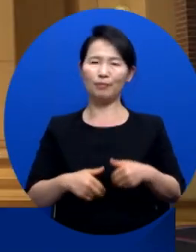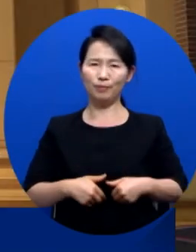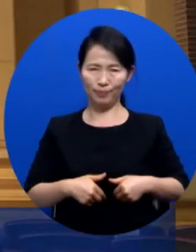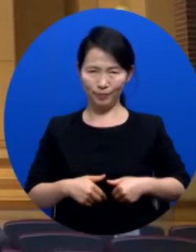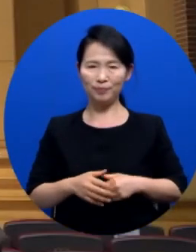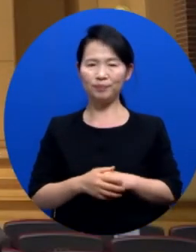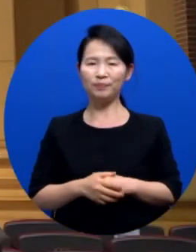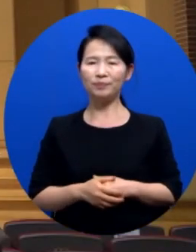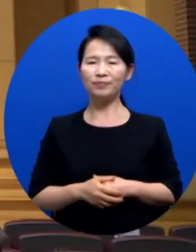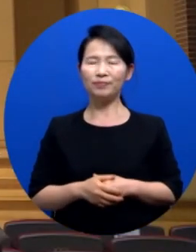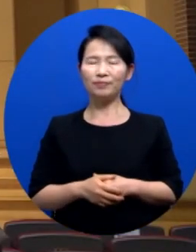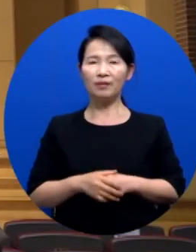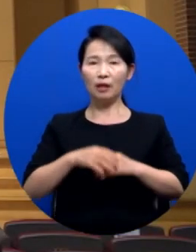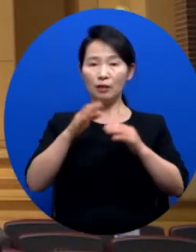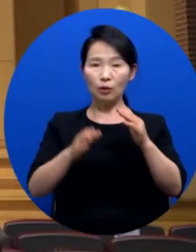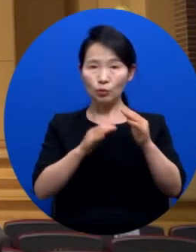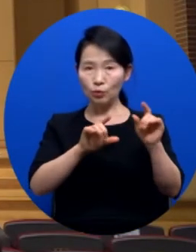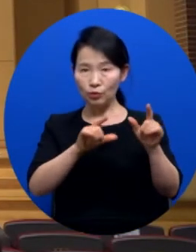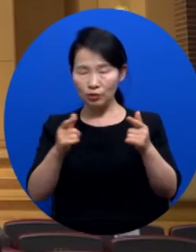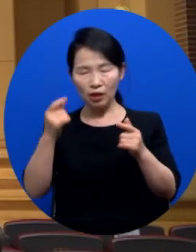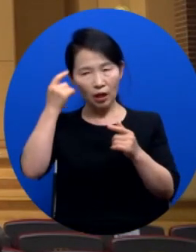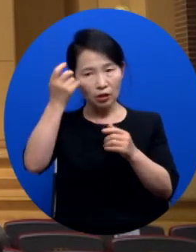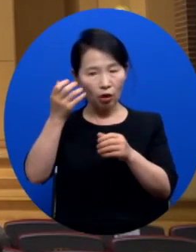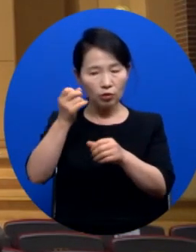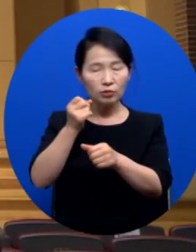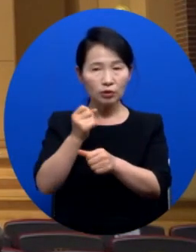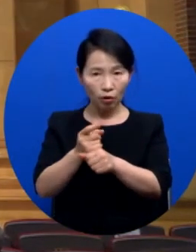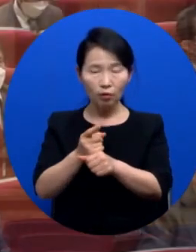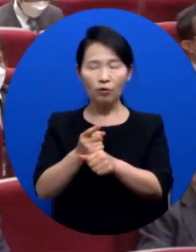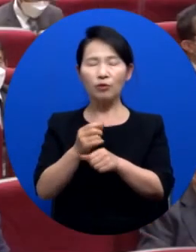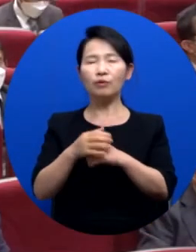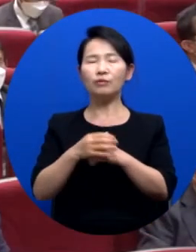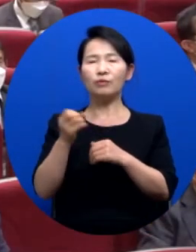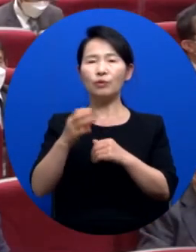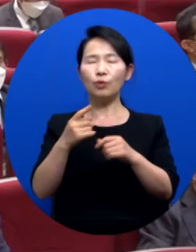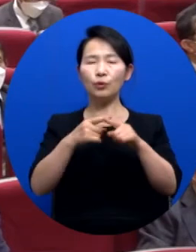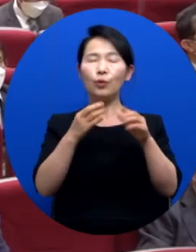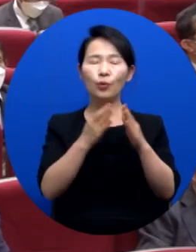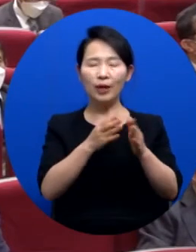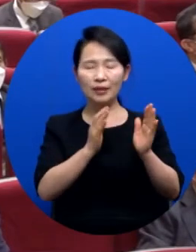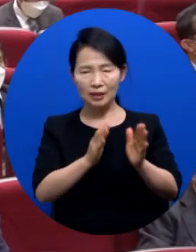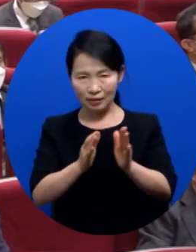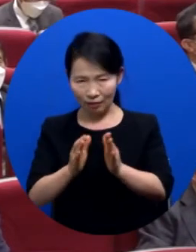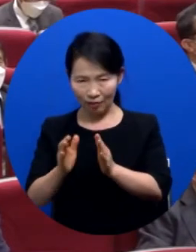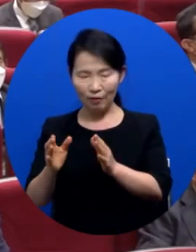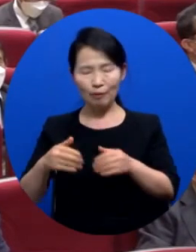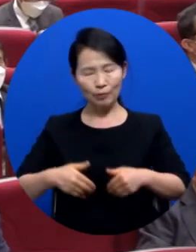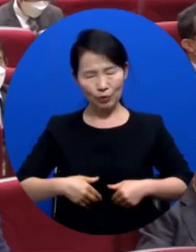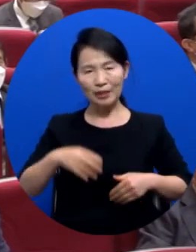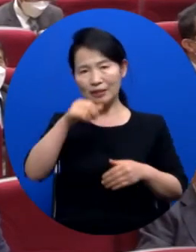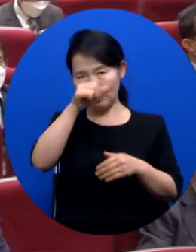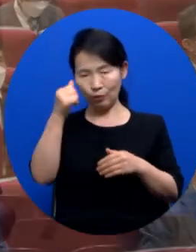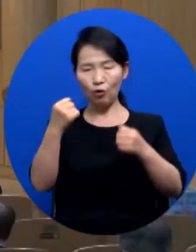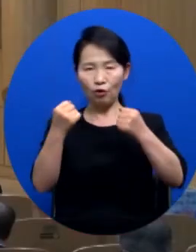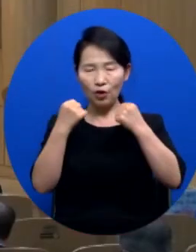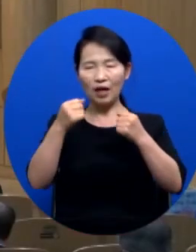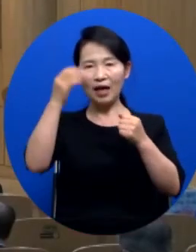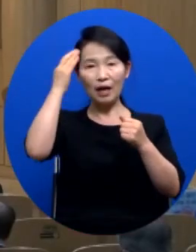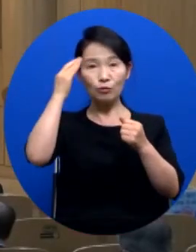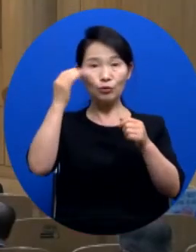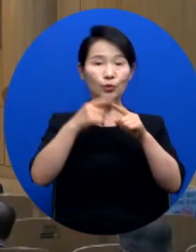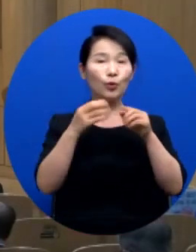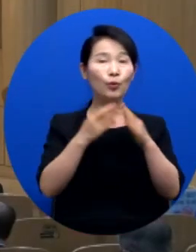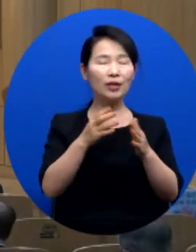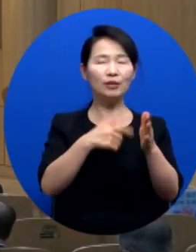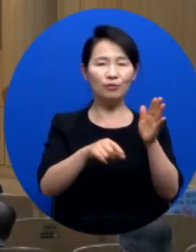생각합니다. 성도들의 영적 생활과 교회의 질서 유지를 돕는 장로, 건강한 한국교회를 위해 장로